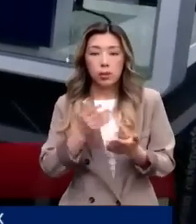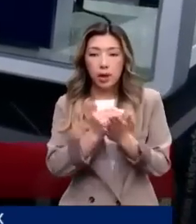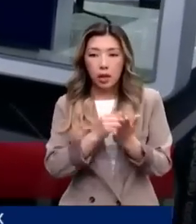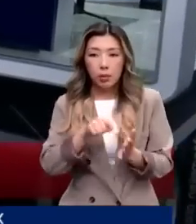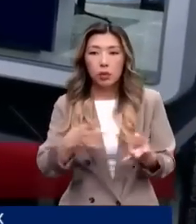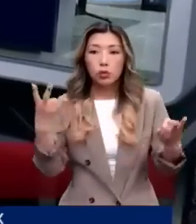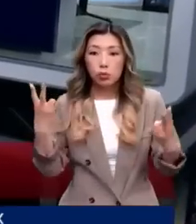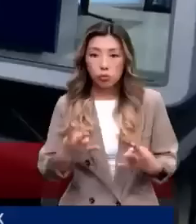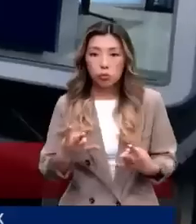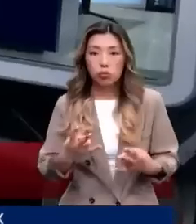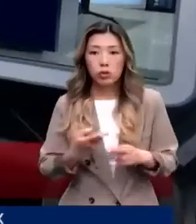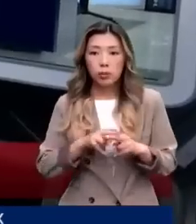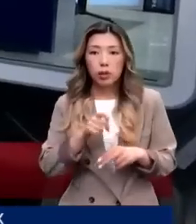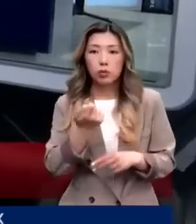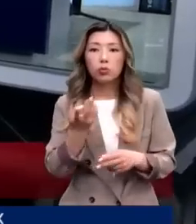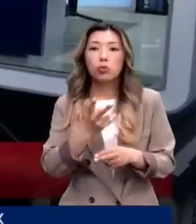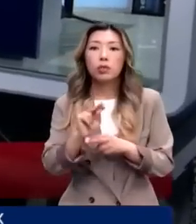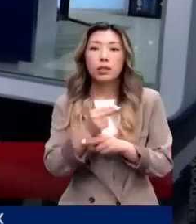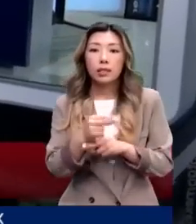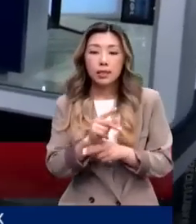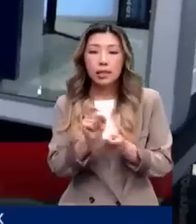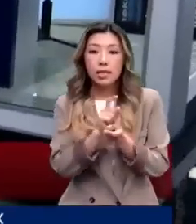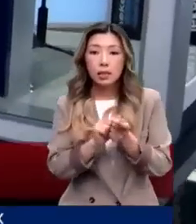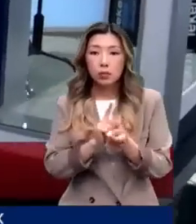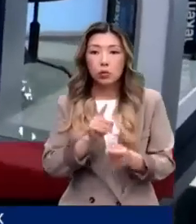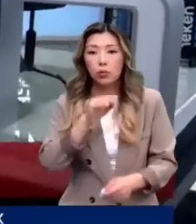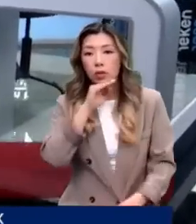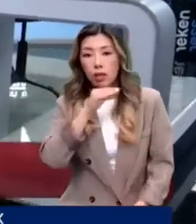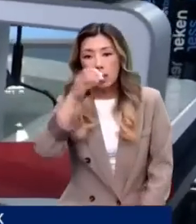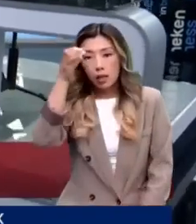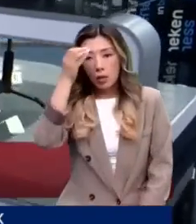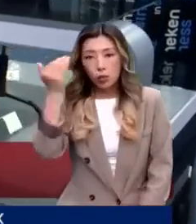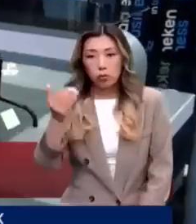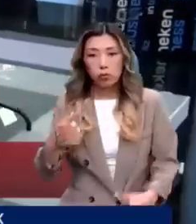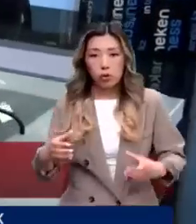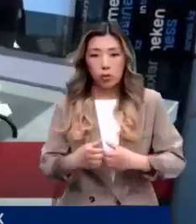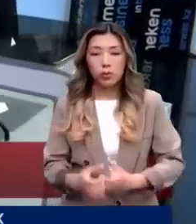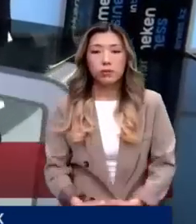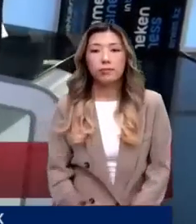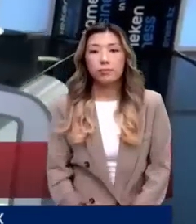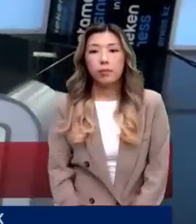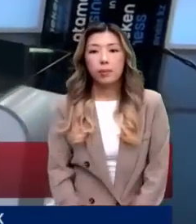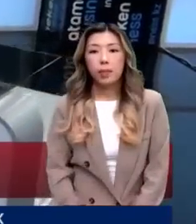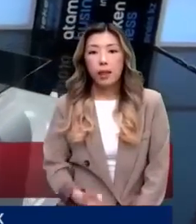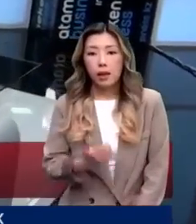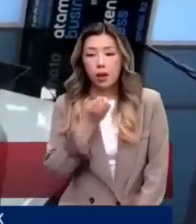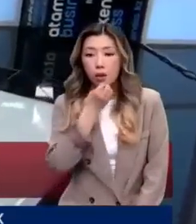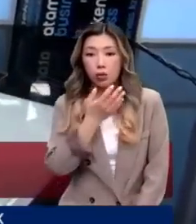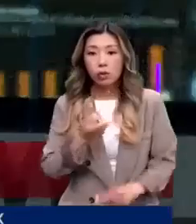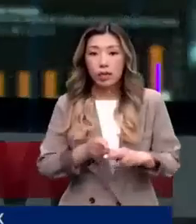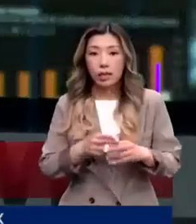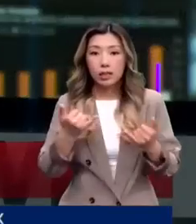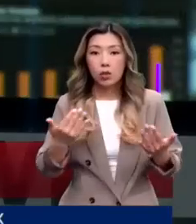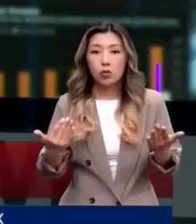необходима, и мы считаем, что ее надо корректировать с привлечением экспертов научного сообщества. Хорошо, тогда будем верить, что в условиях вот создания сегодня